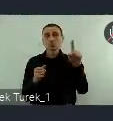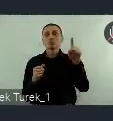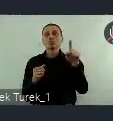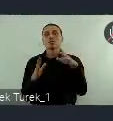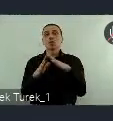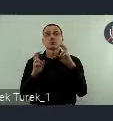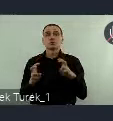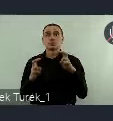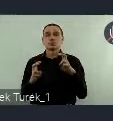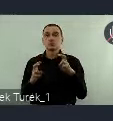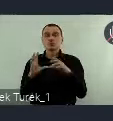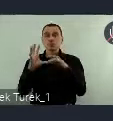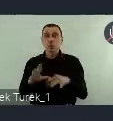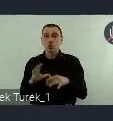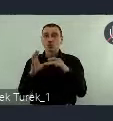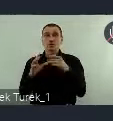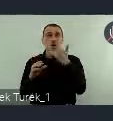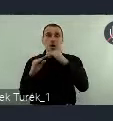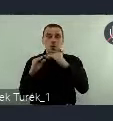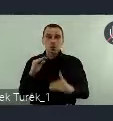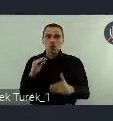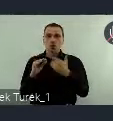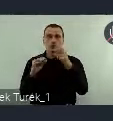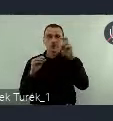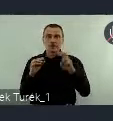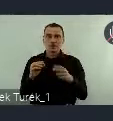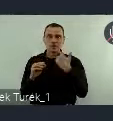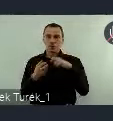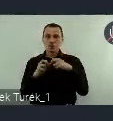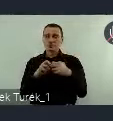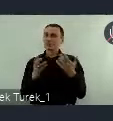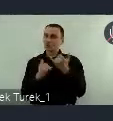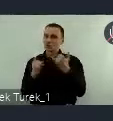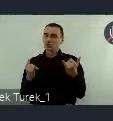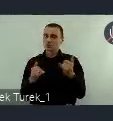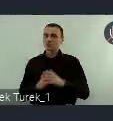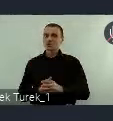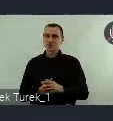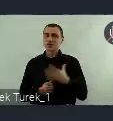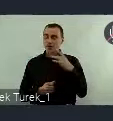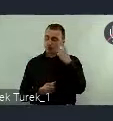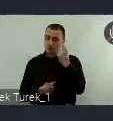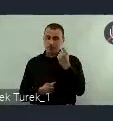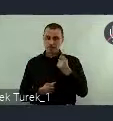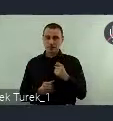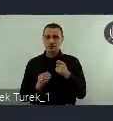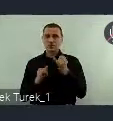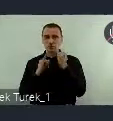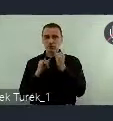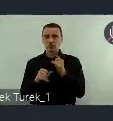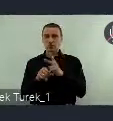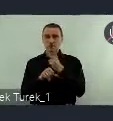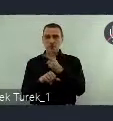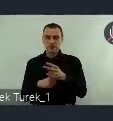domu nie wychodzi bo nie ma jak wyjść po prostu zatem uwzględniamy takie możliwości planu działania